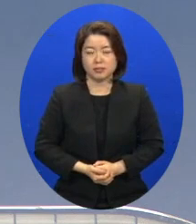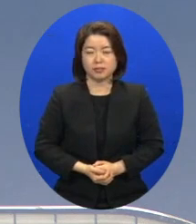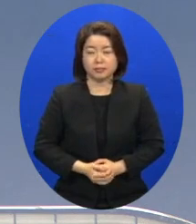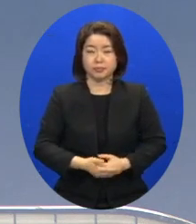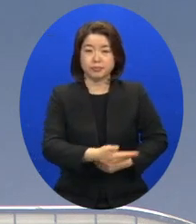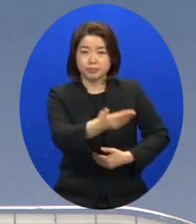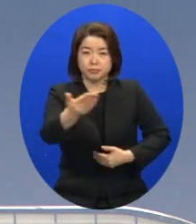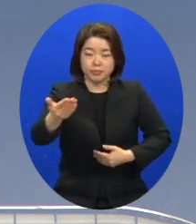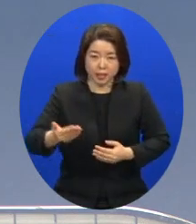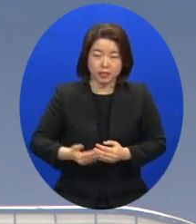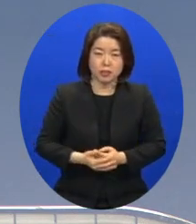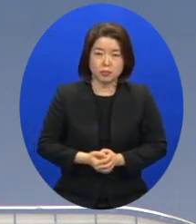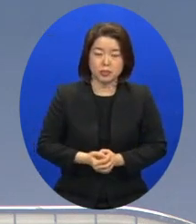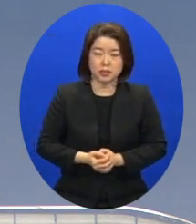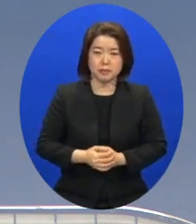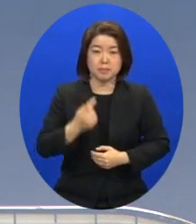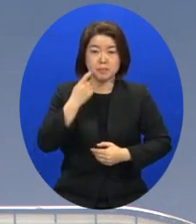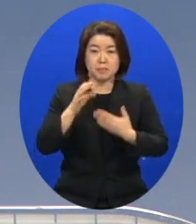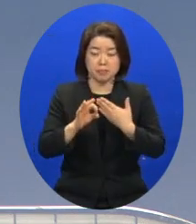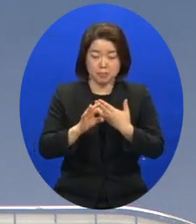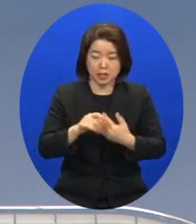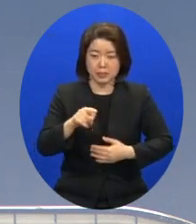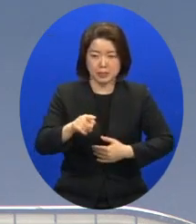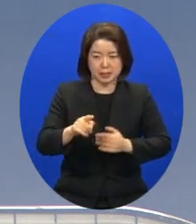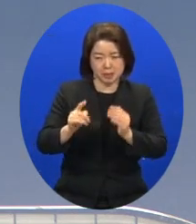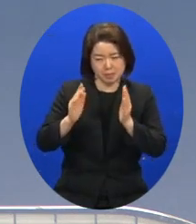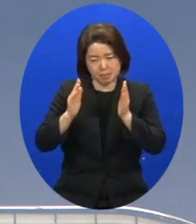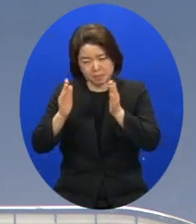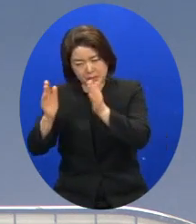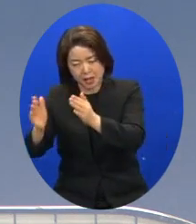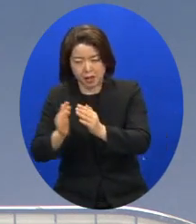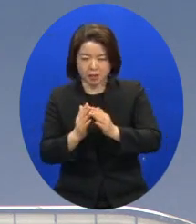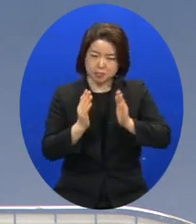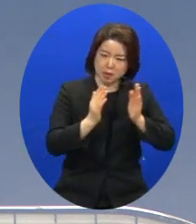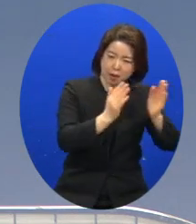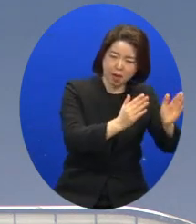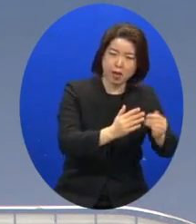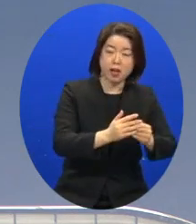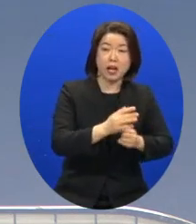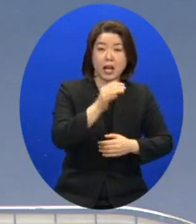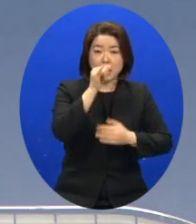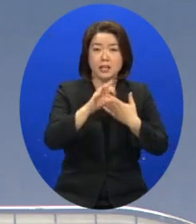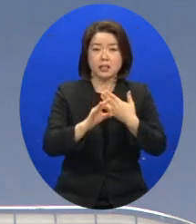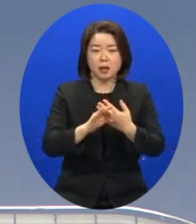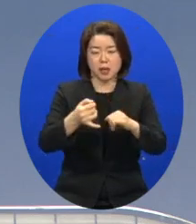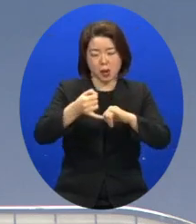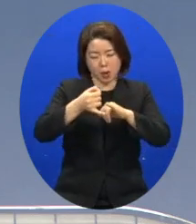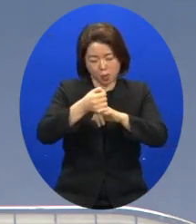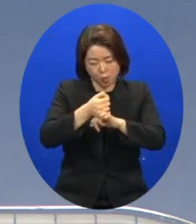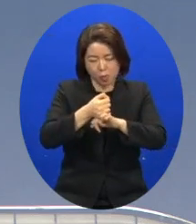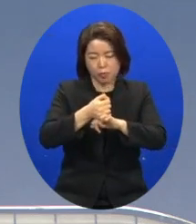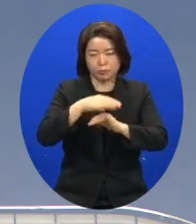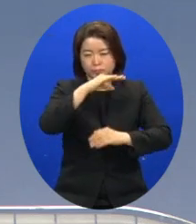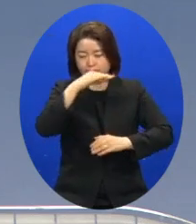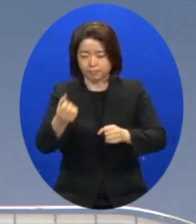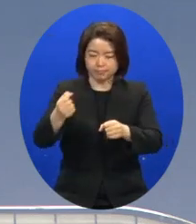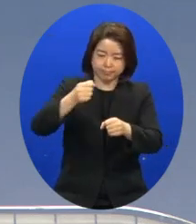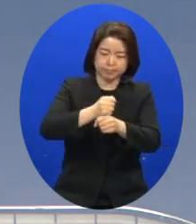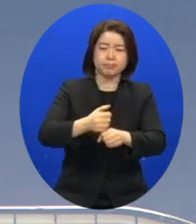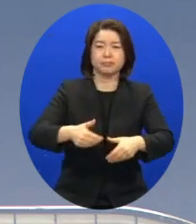여러분 여러분이 만약에 이런 경향으로 흐르고 있다면 반드시 바로잡아야 합니다